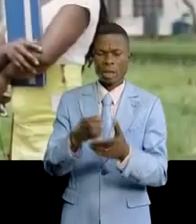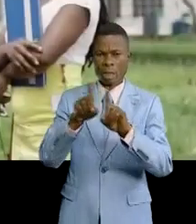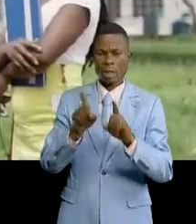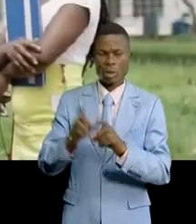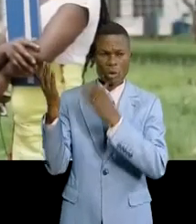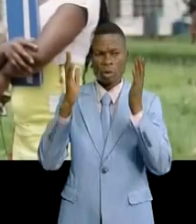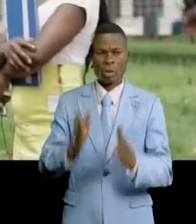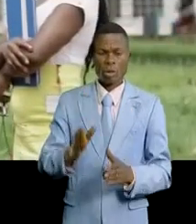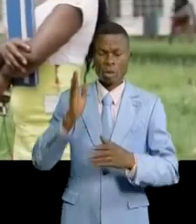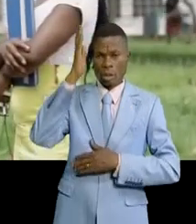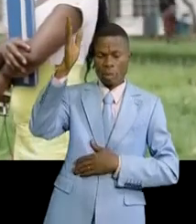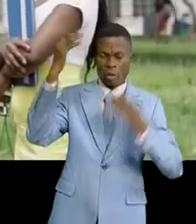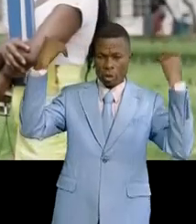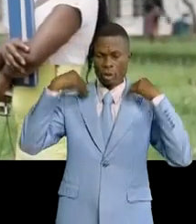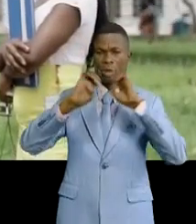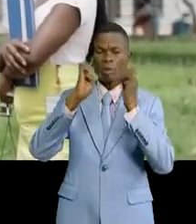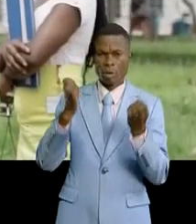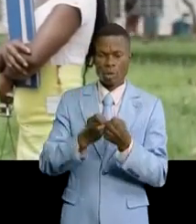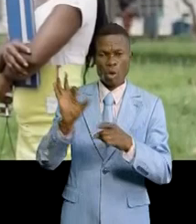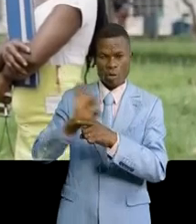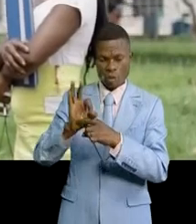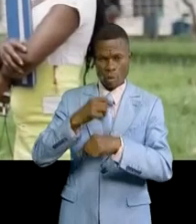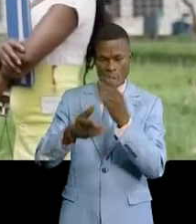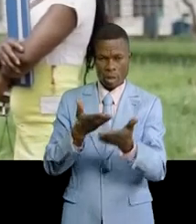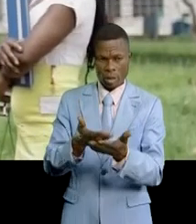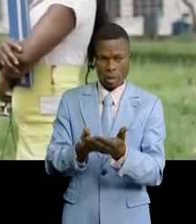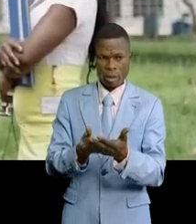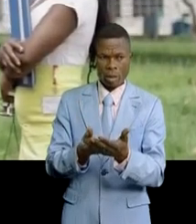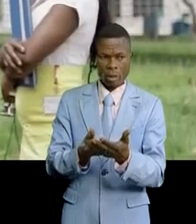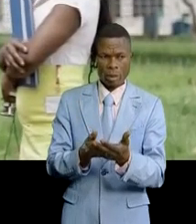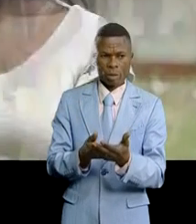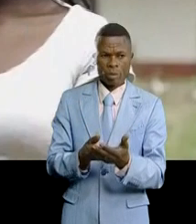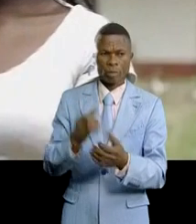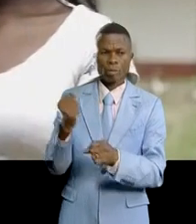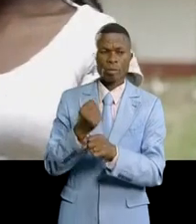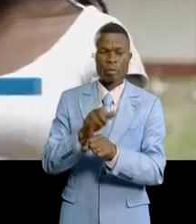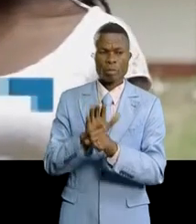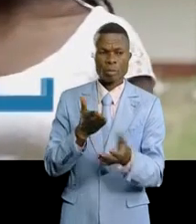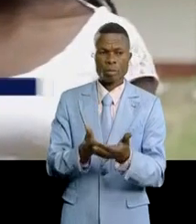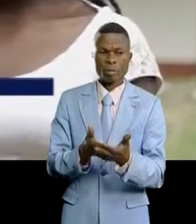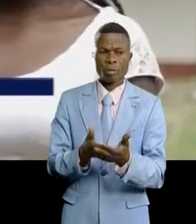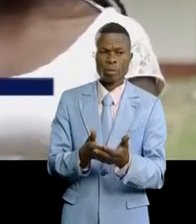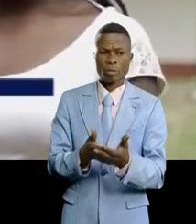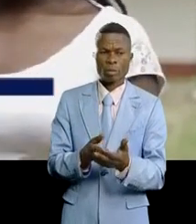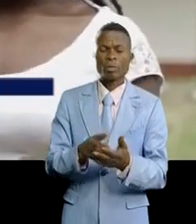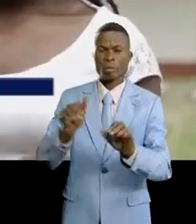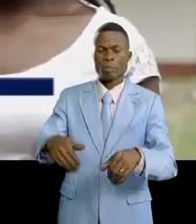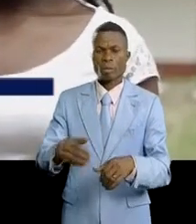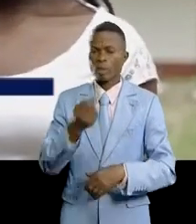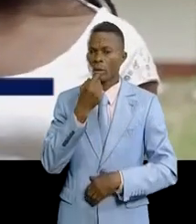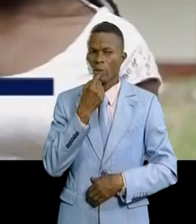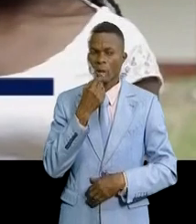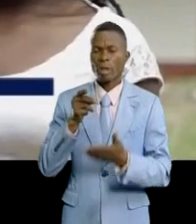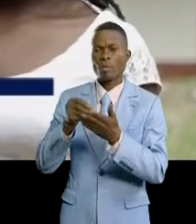les futurs chefs d'entreprise, sont en formation. Je fais des lotos Bawin, berre d'arachide. J